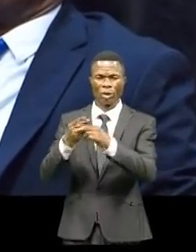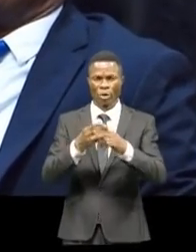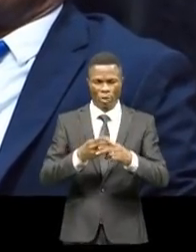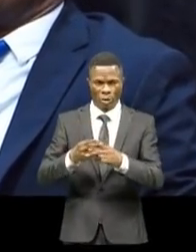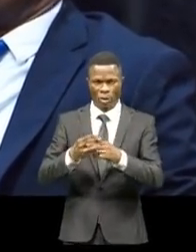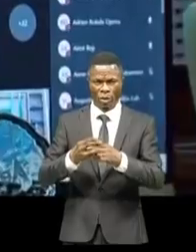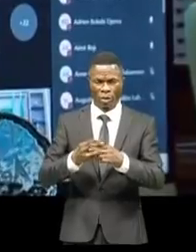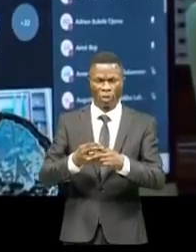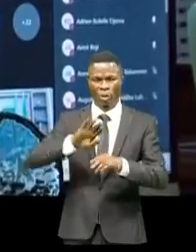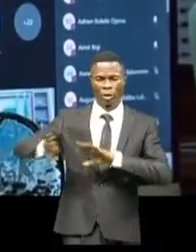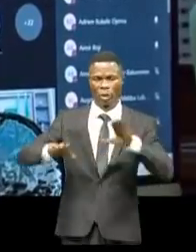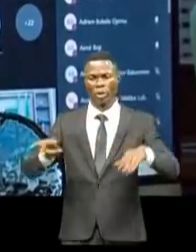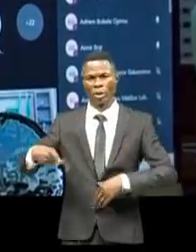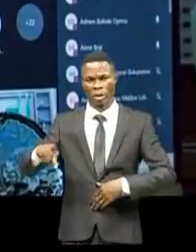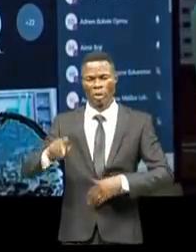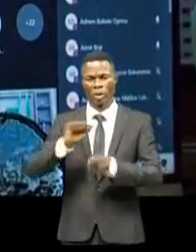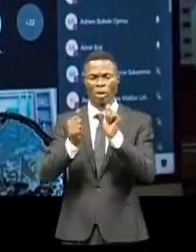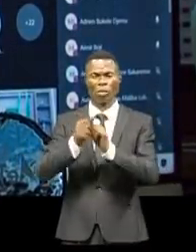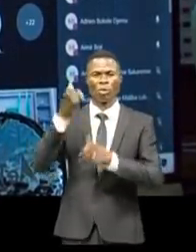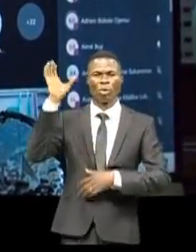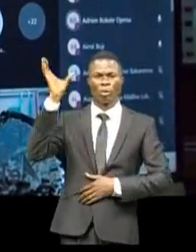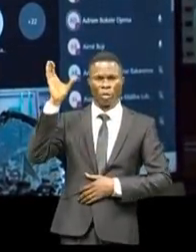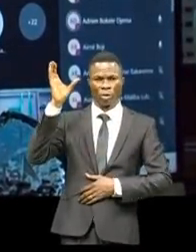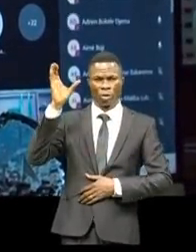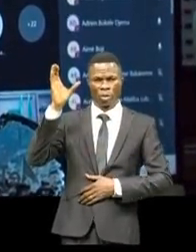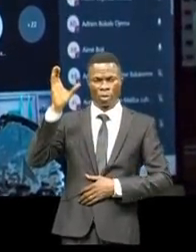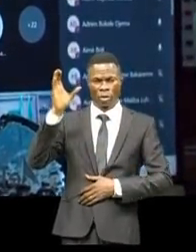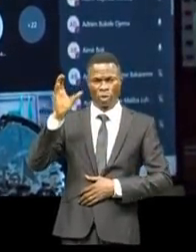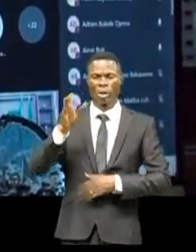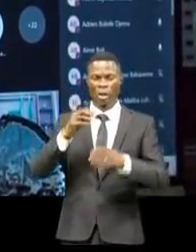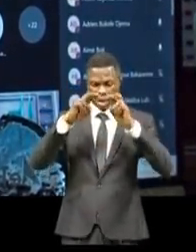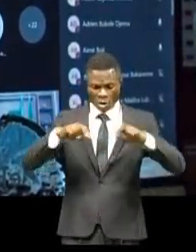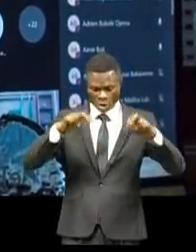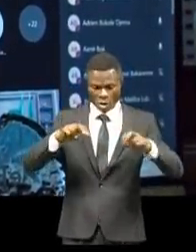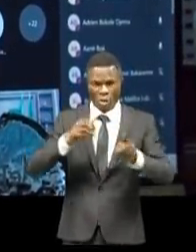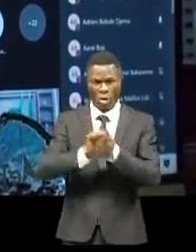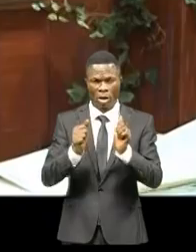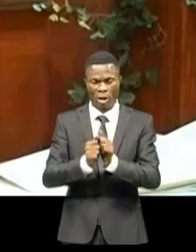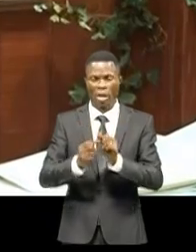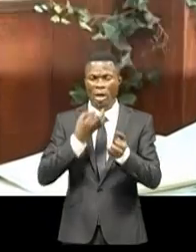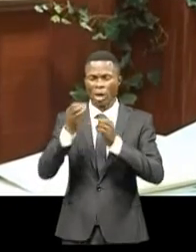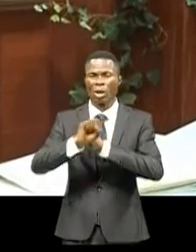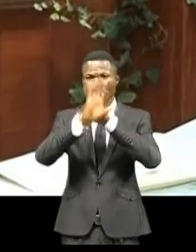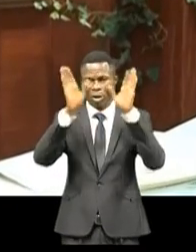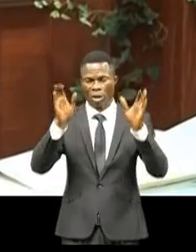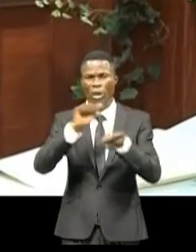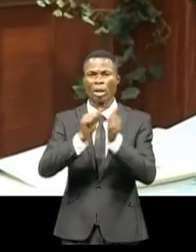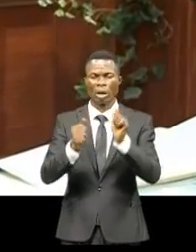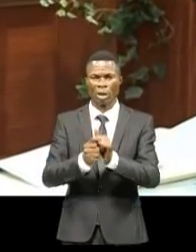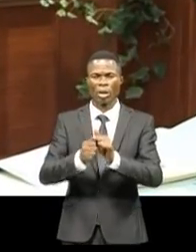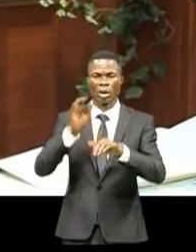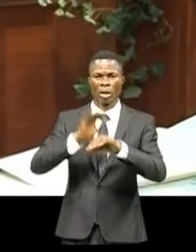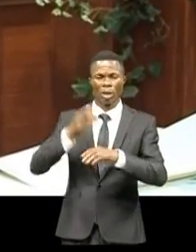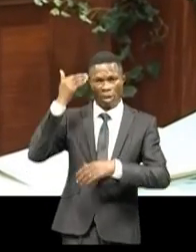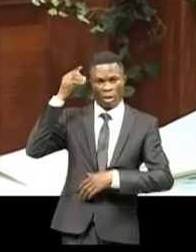sécurité, décentralisation et affaires coutumières, de diligenter une enquête en vue de faire la lumière sur les événements de ces